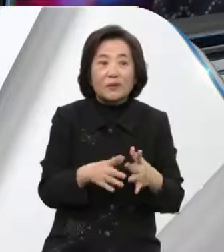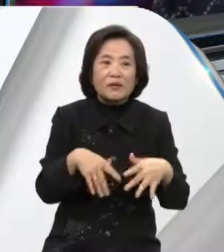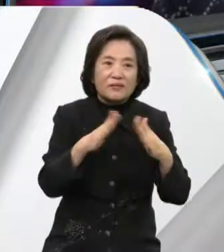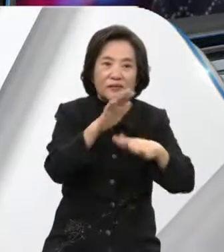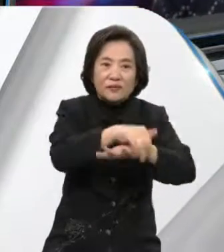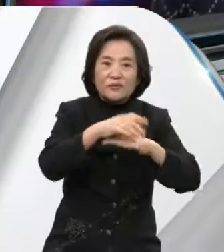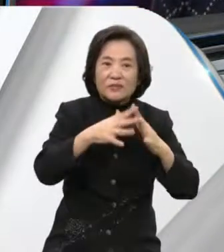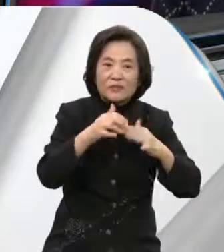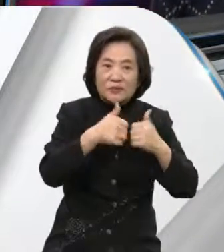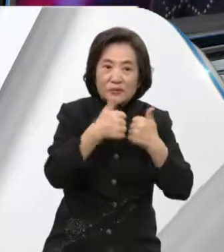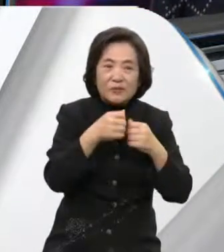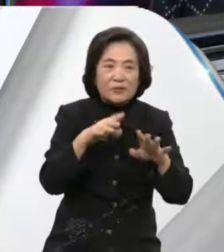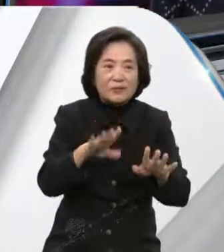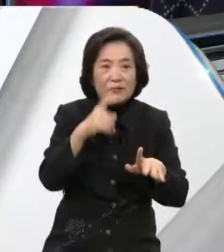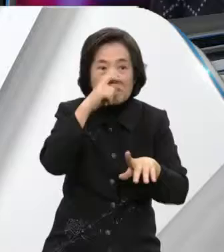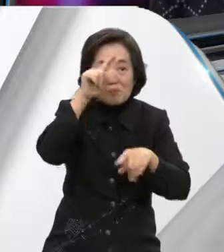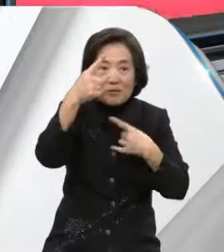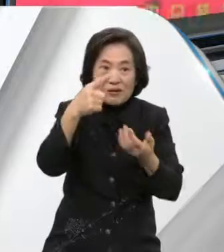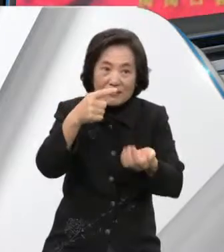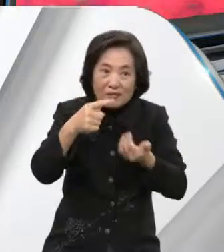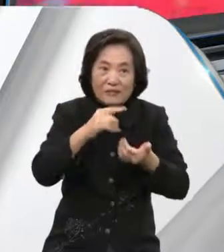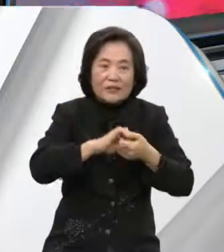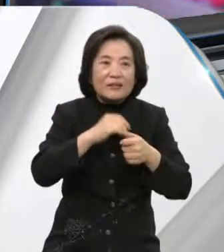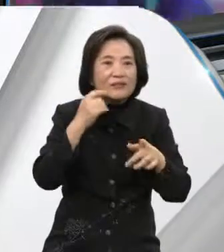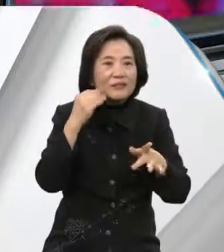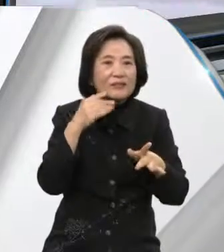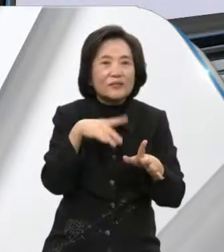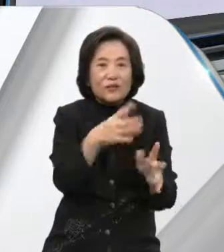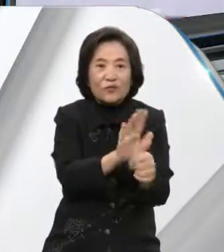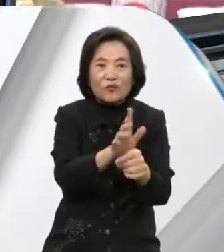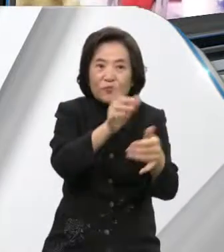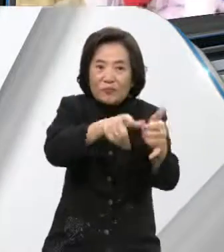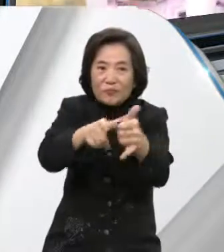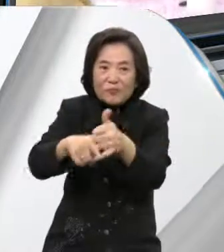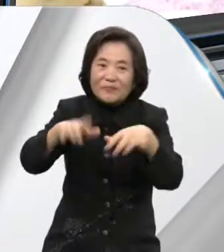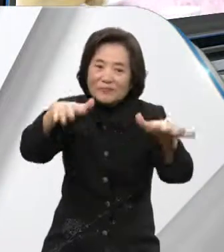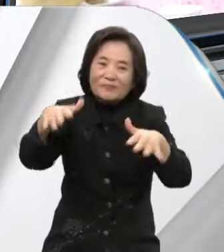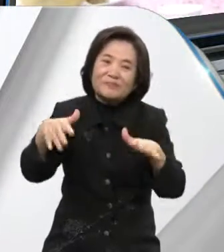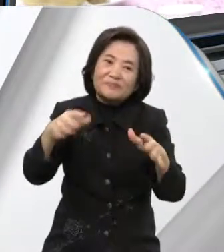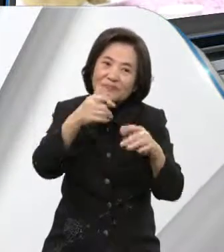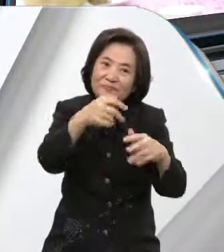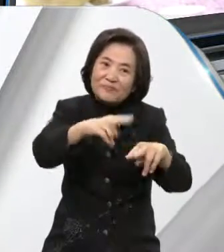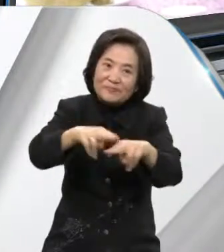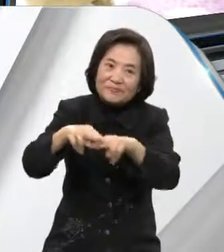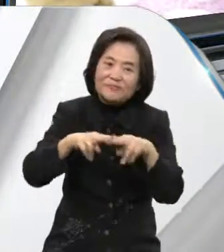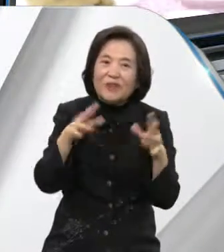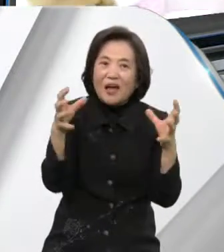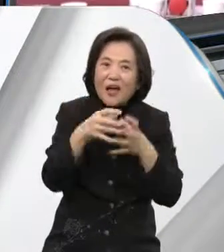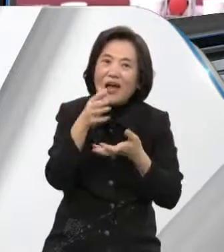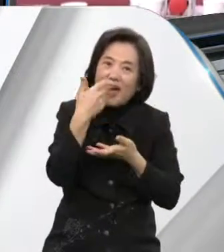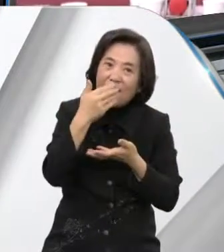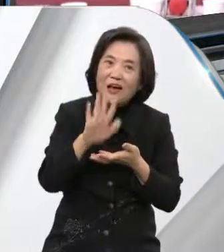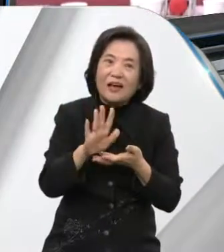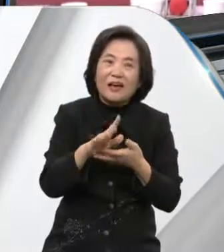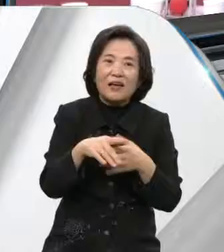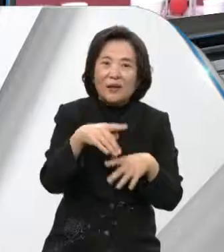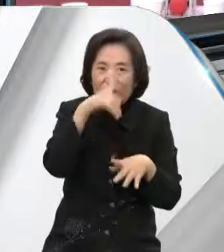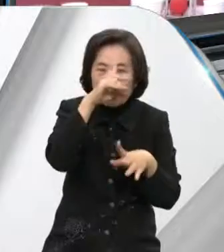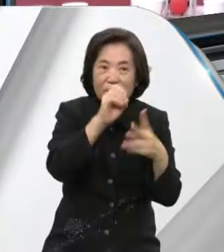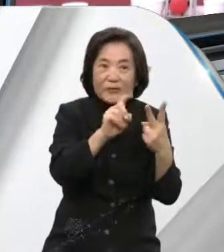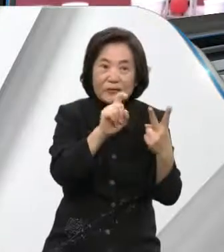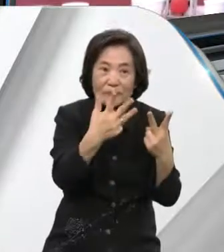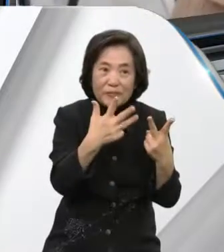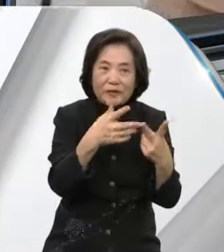受的世界。家父基金会对过年之前，要强富贵改革，强化是幸福团圆派，在期